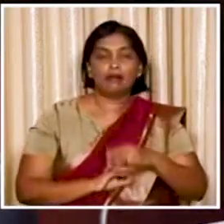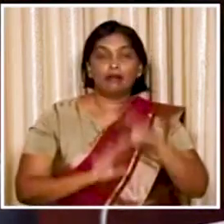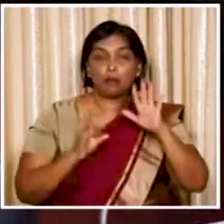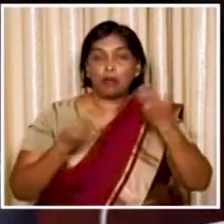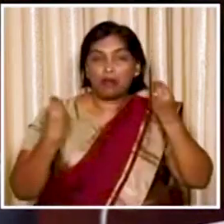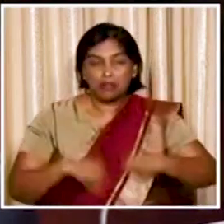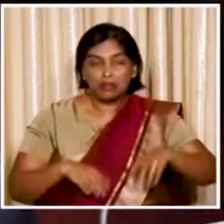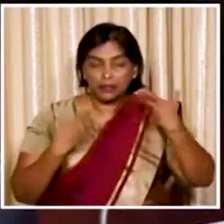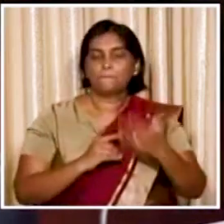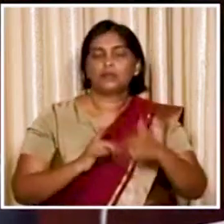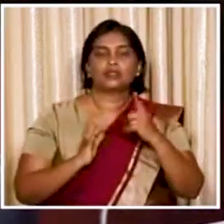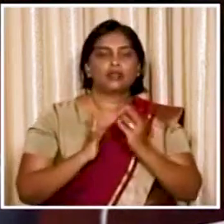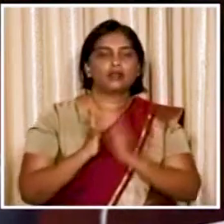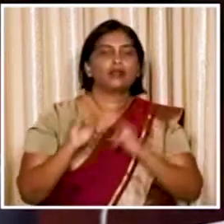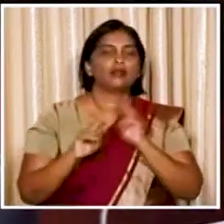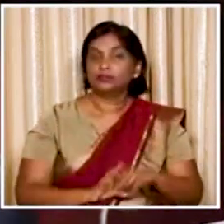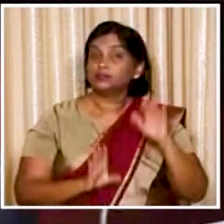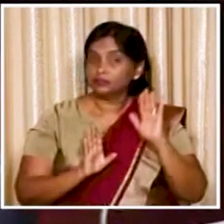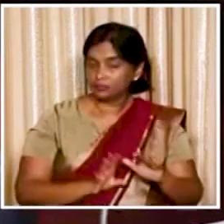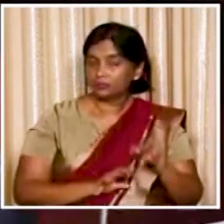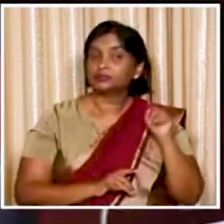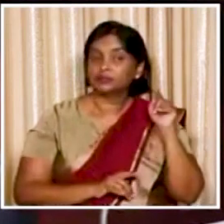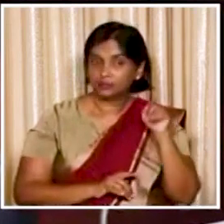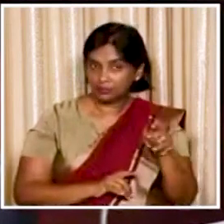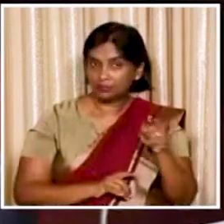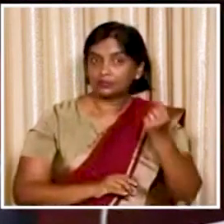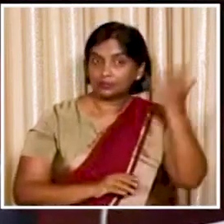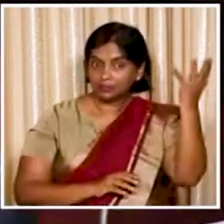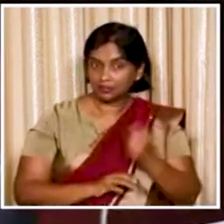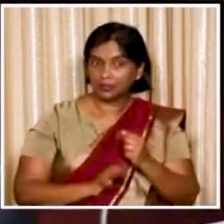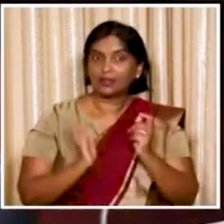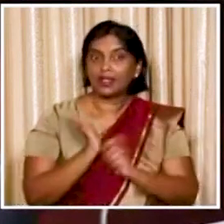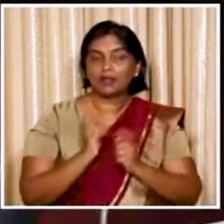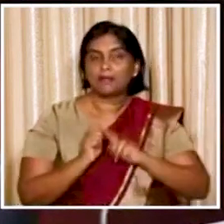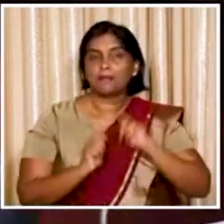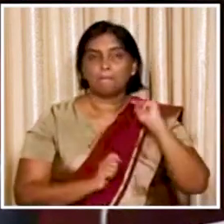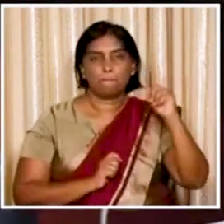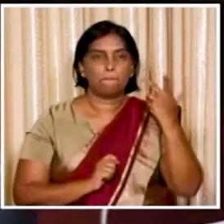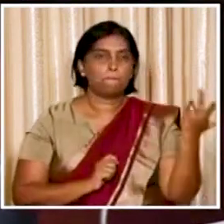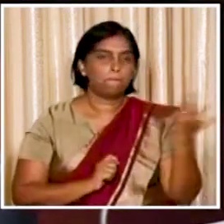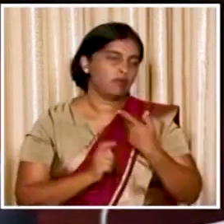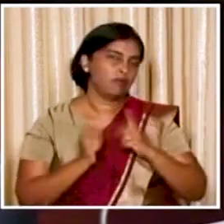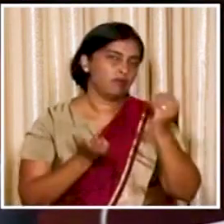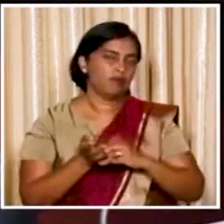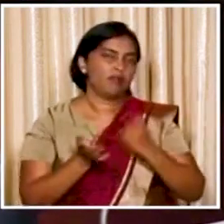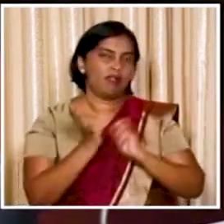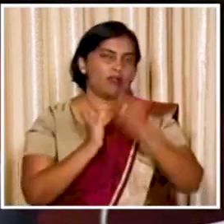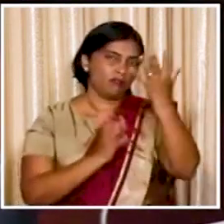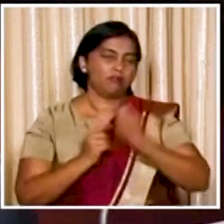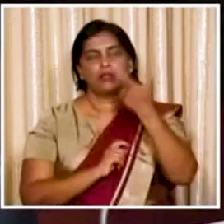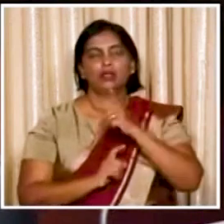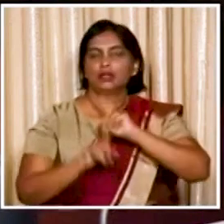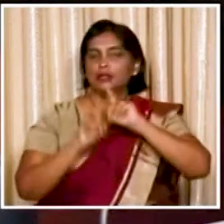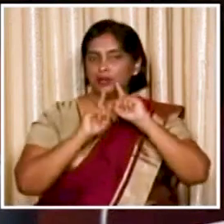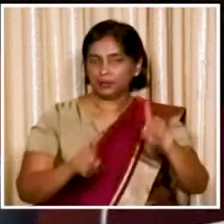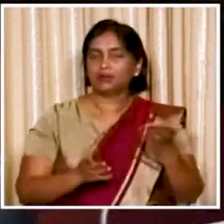උනාට පස්සේ තමයි මේ අය එතනට ගියේ. ඕගලංගෙන් ගත්තේ ණය අපිට ගෙවන්න බැහැ කියලා ණය ගත්තේ අයට කියන්න සිදු වෙලා